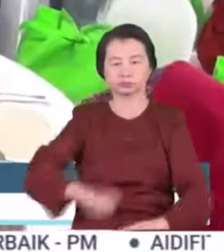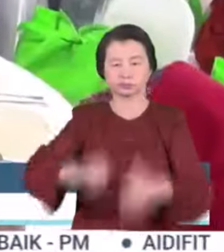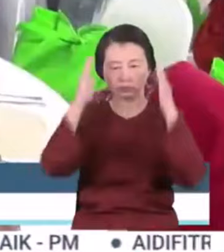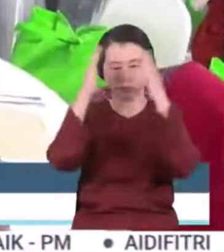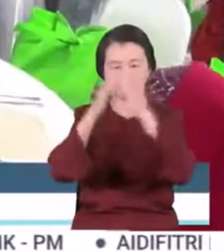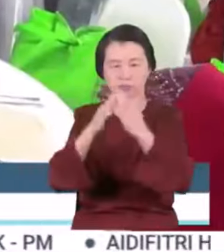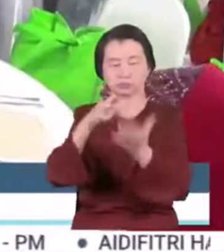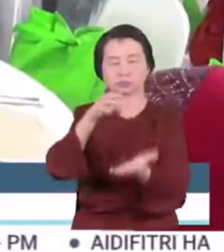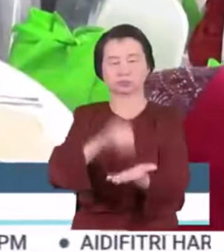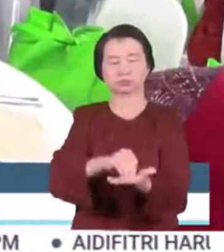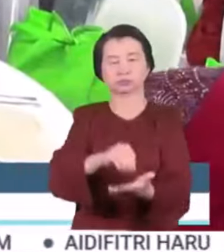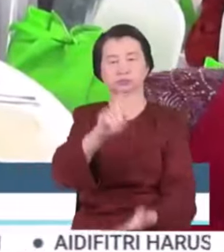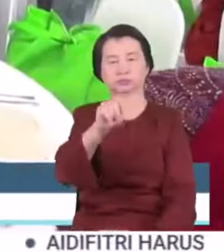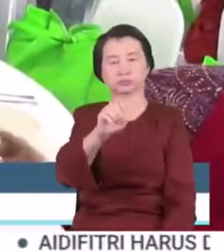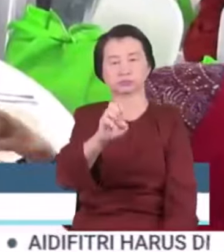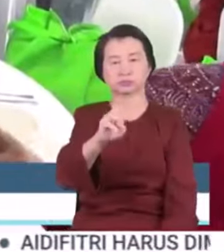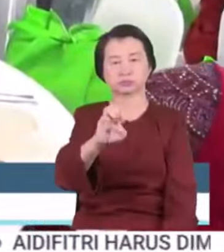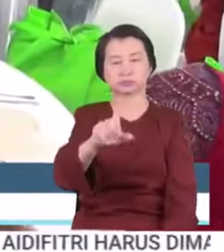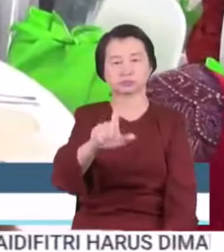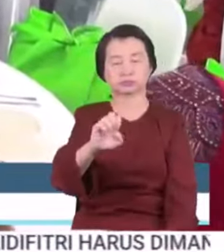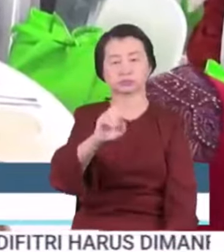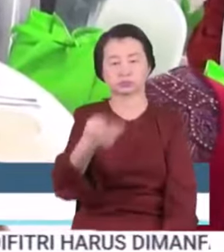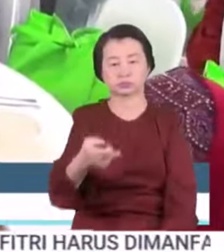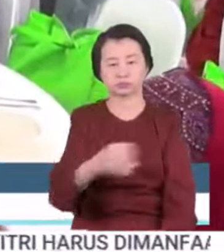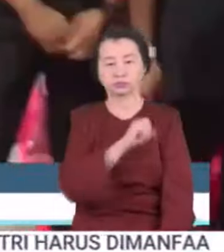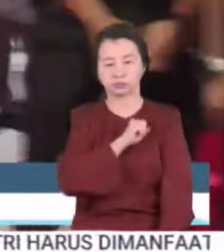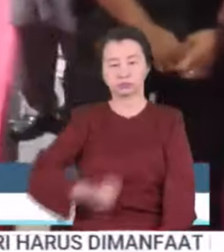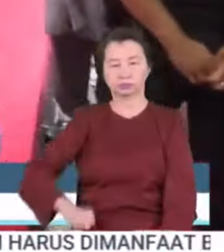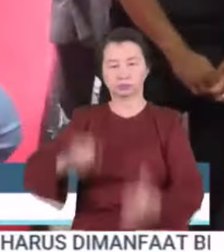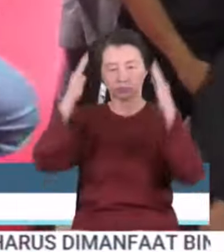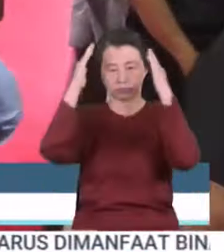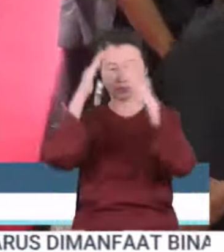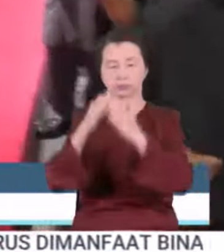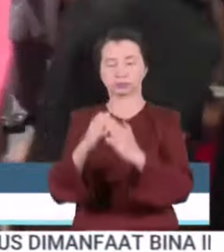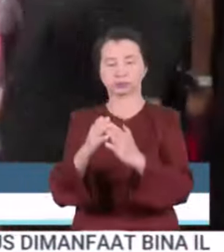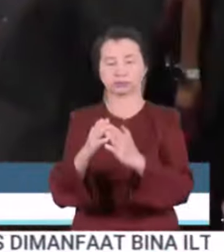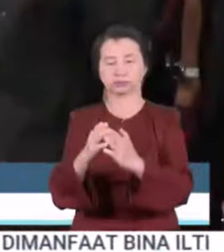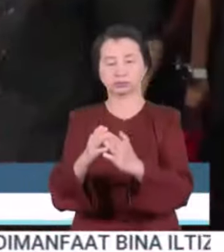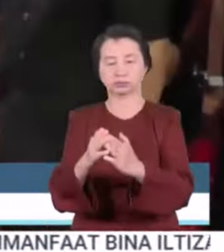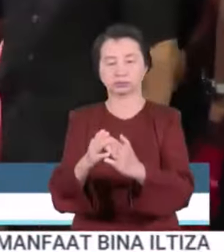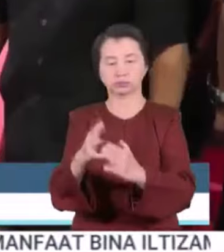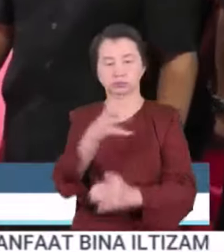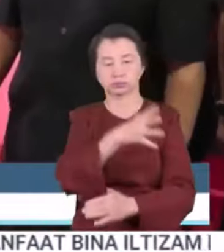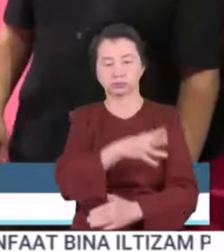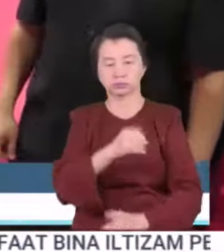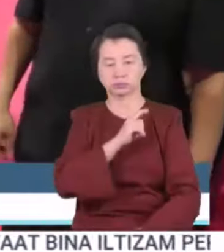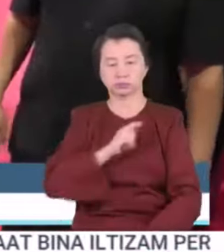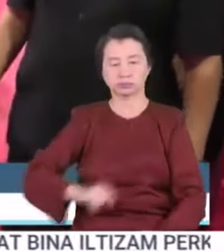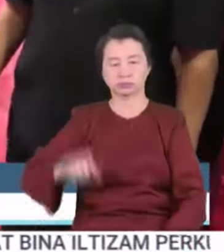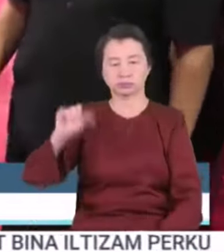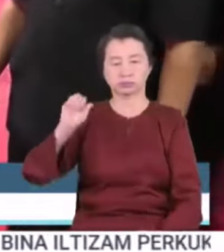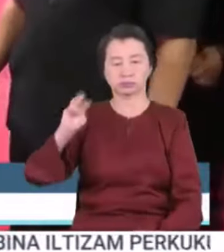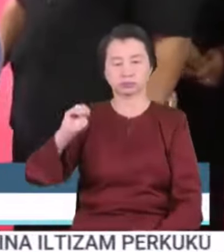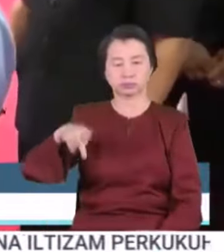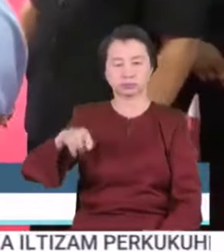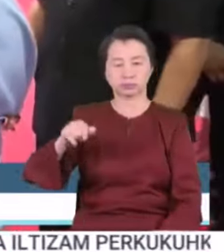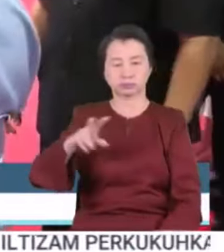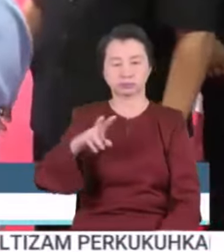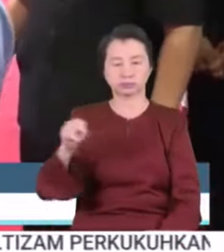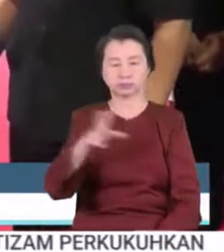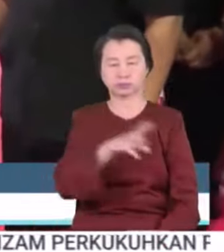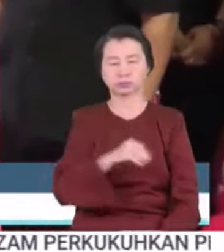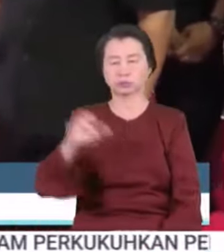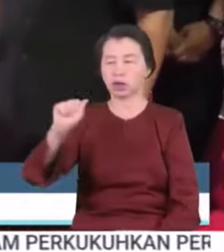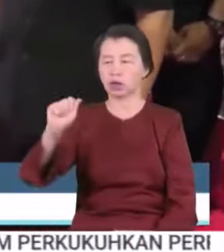Pahang di Lurah semantan temerloh Sultan Pahang al-sultan Abdullah ratuddin al-mustafa Billah dan Tengku ampuan Pahang Tengku Azizah